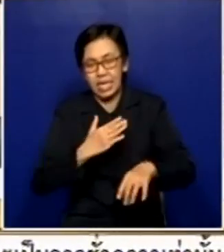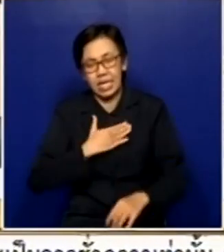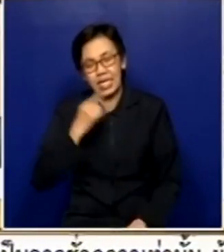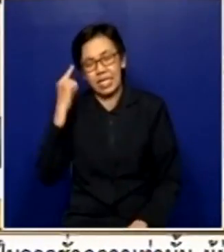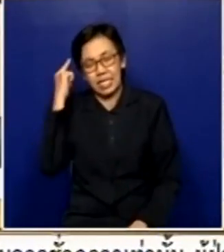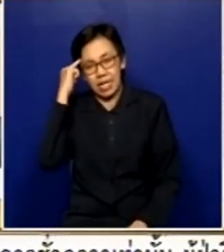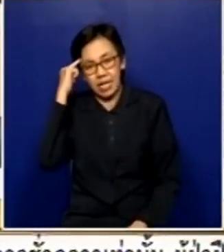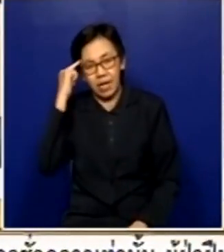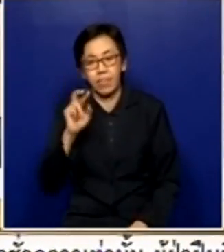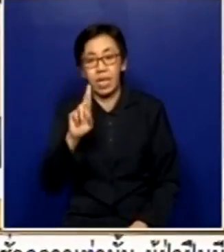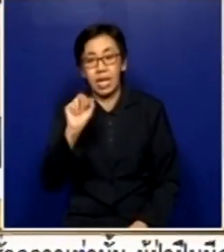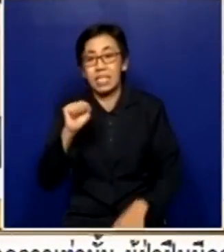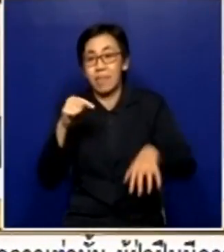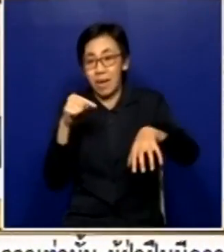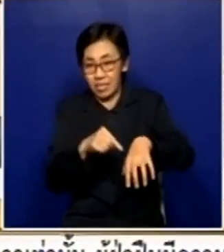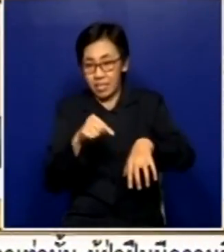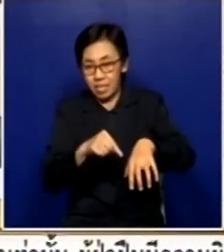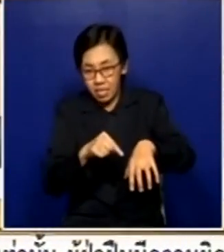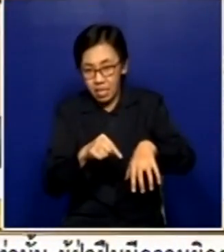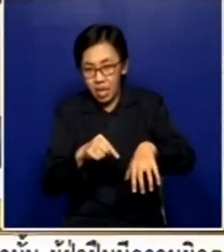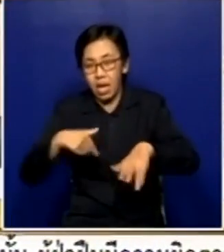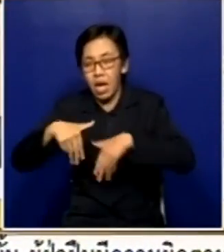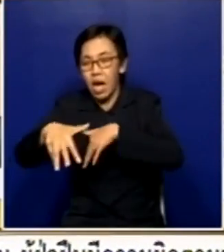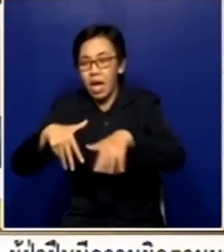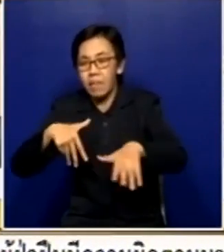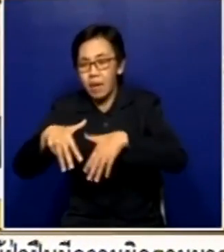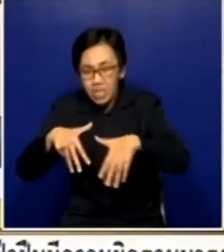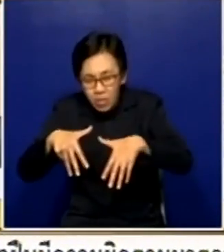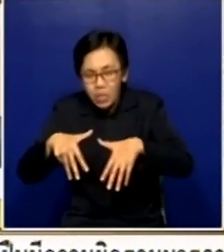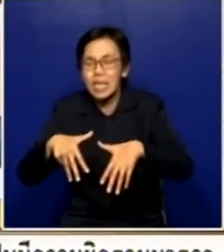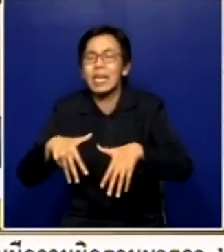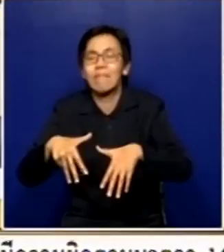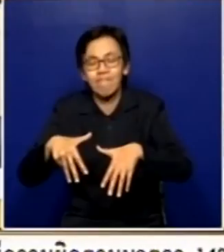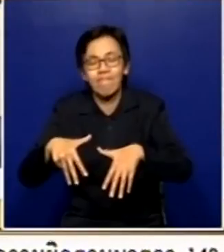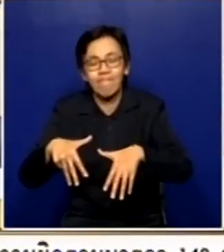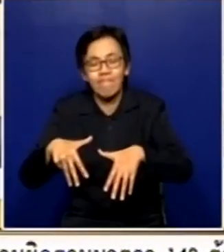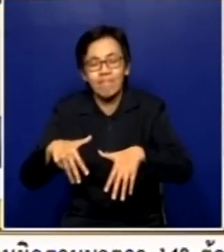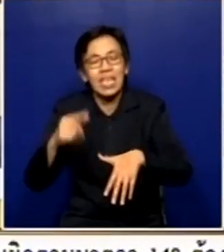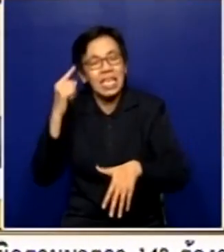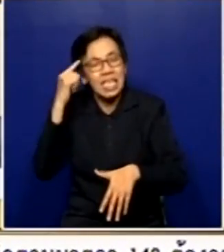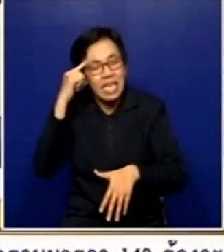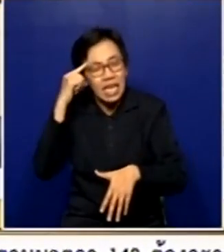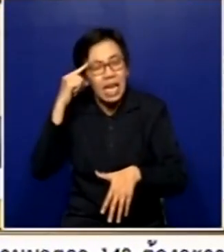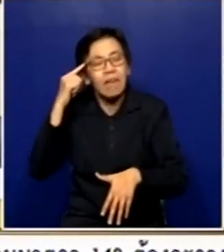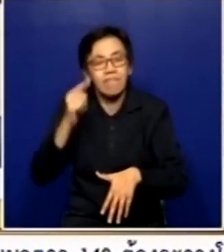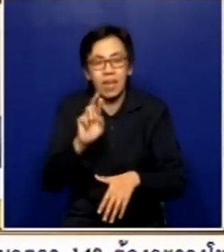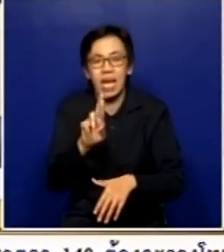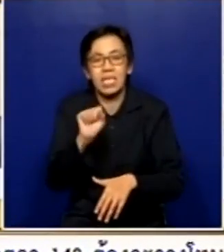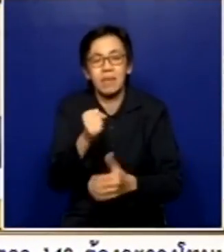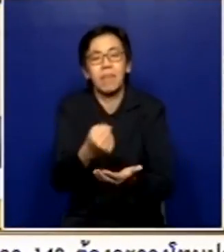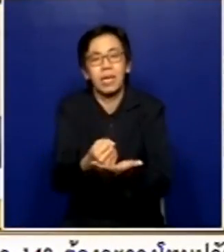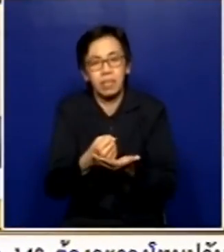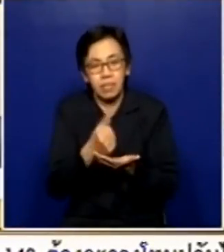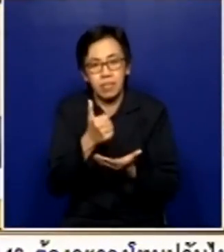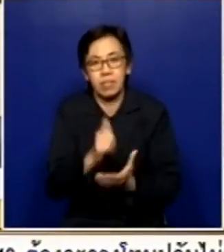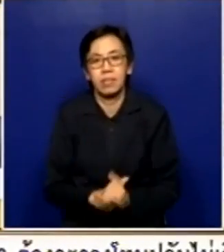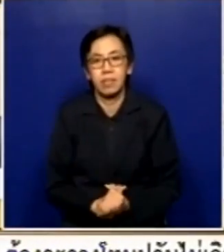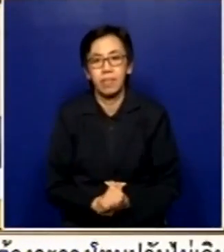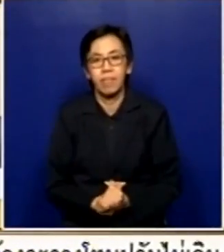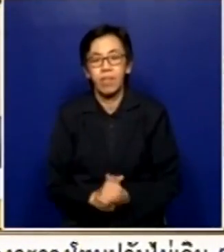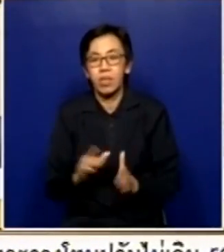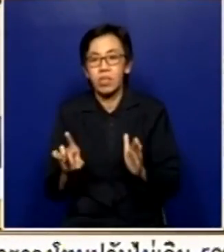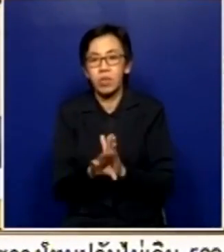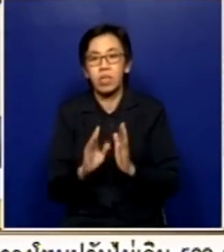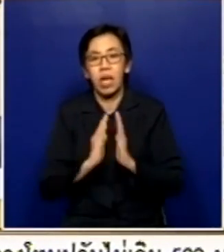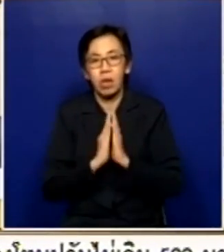นี้จะเป็นที่ทางที่ประชาชนจะยำหวังพึ่งได้ในท้ายที่สุดต้องขอขอบคุณนะคะ